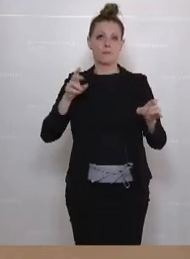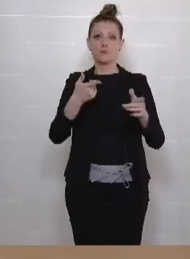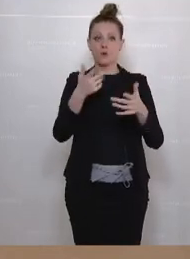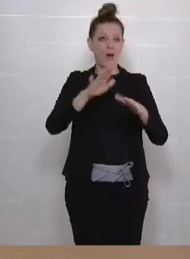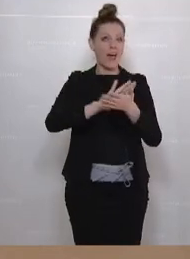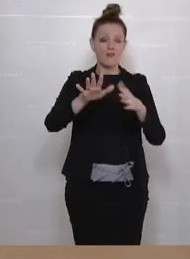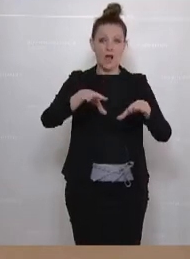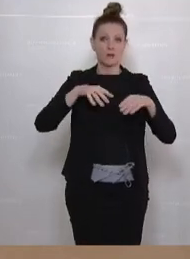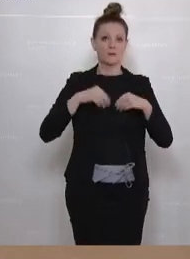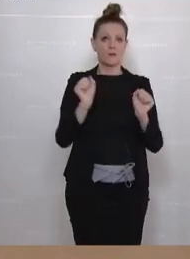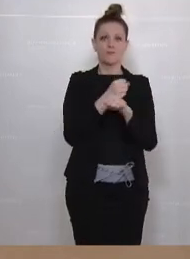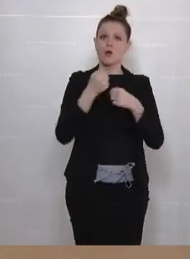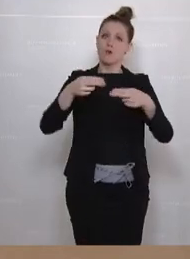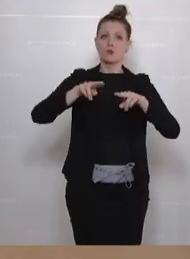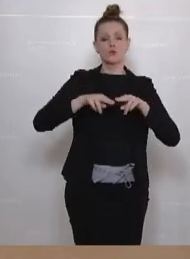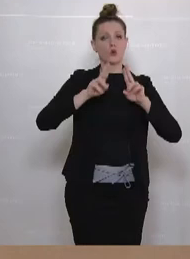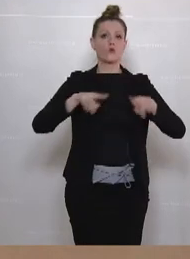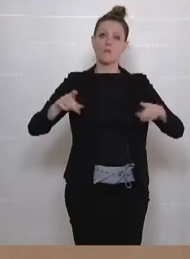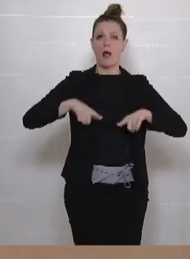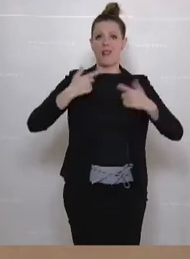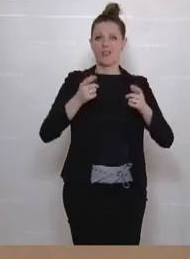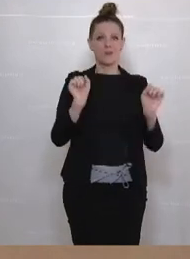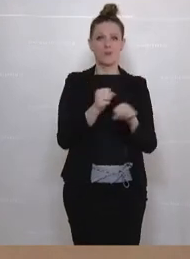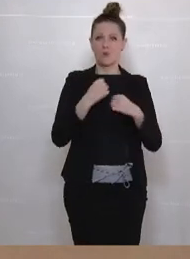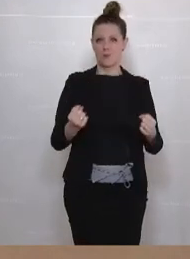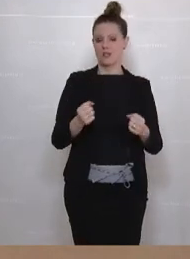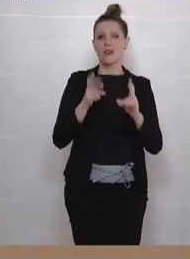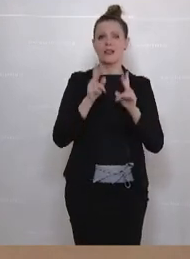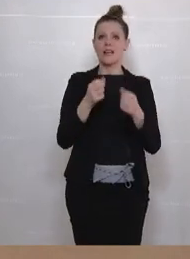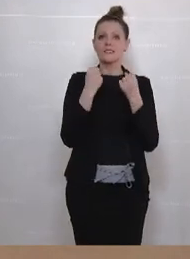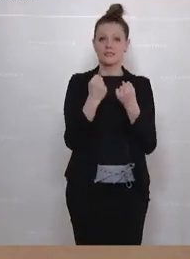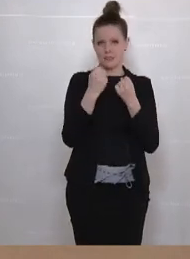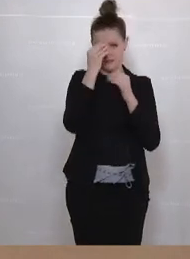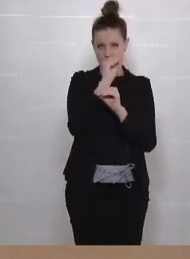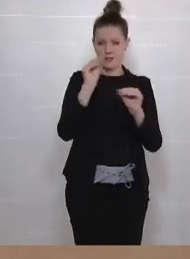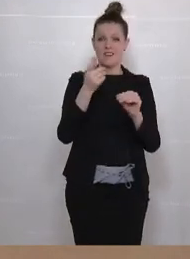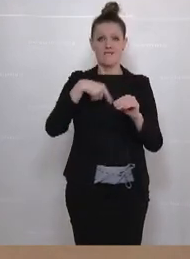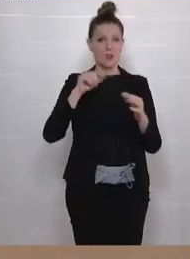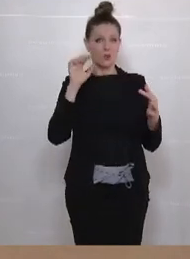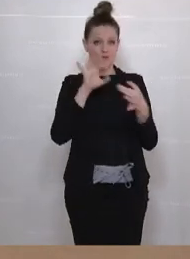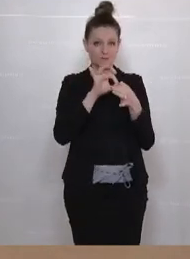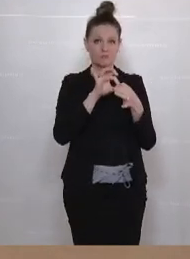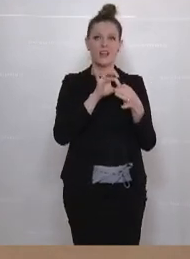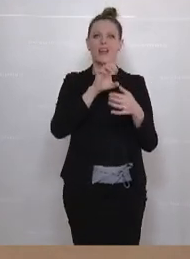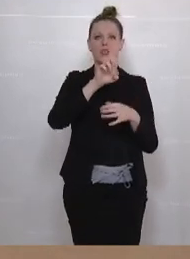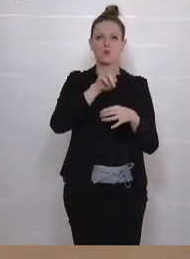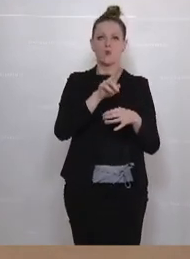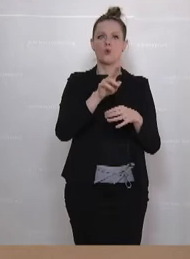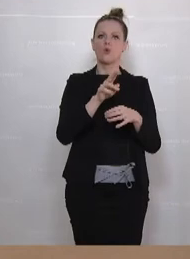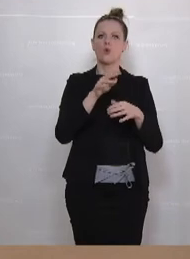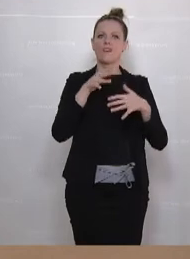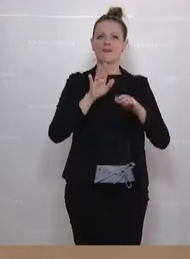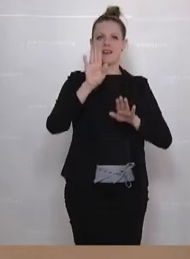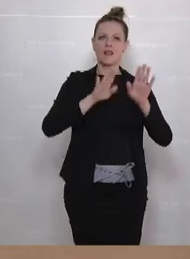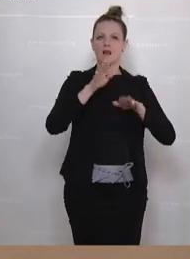hinnehmen können und zur Tagesordnung zurückkehren müssen. Da kann ich Ihnen versichern, wir sind sowohl vor Ort sehr eng vernetzt mit der EU-Delegation und anderen Botschaften,